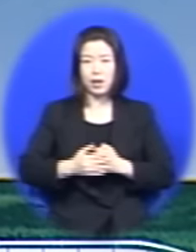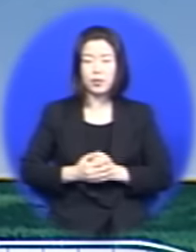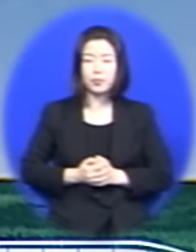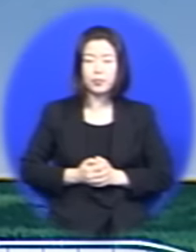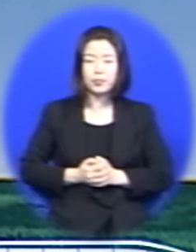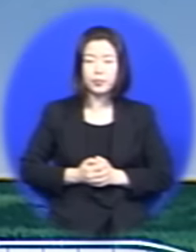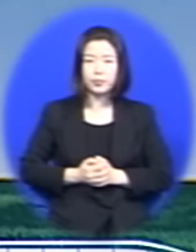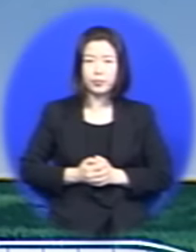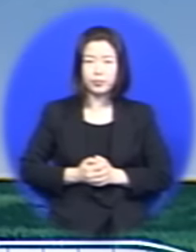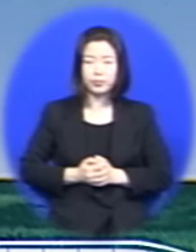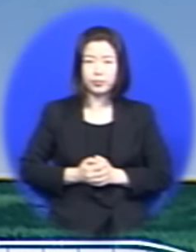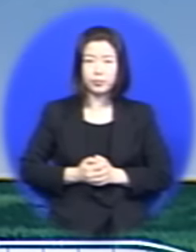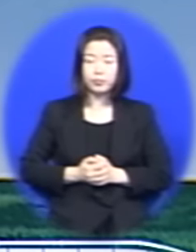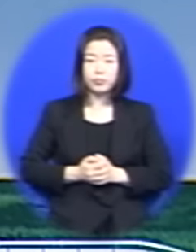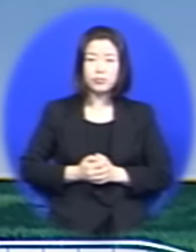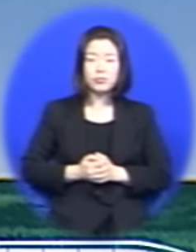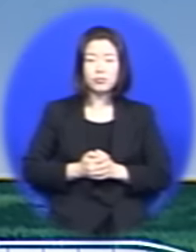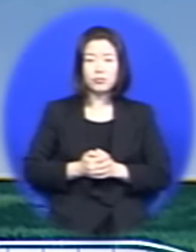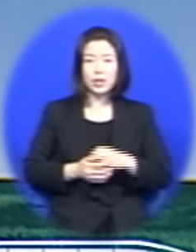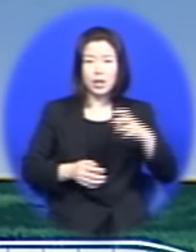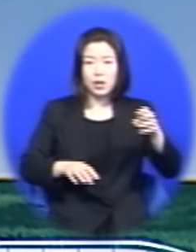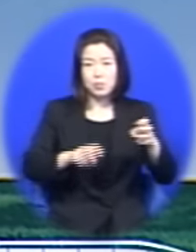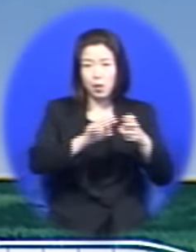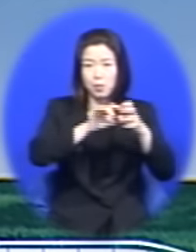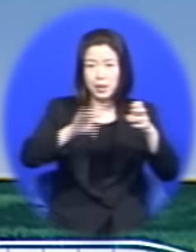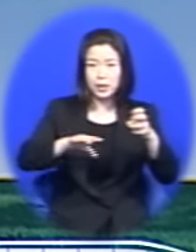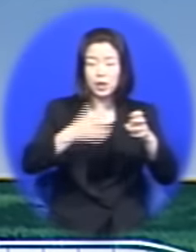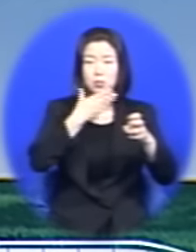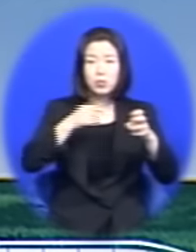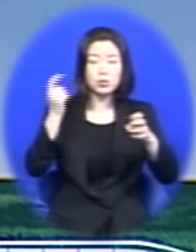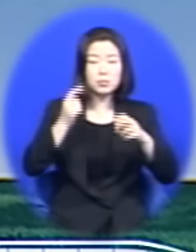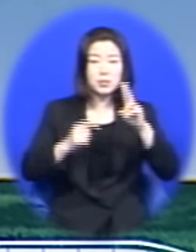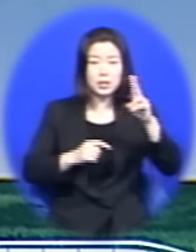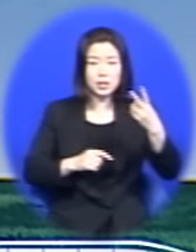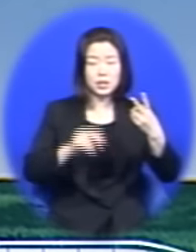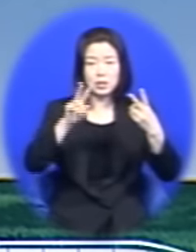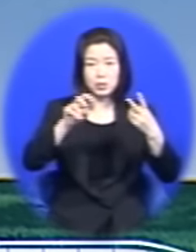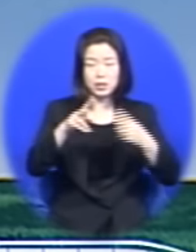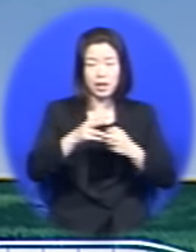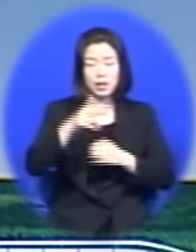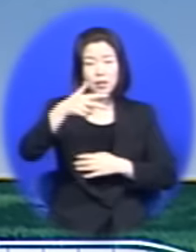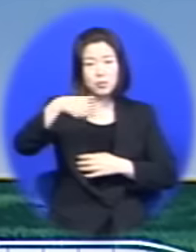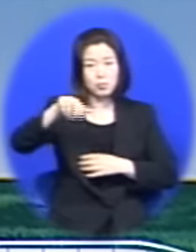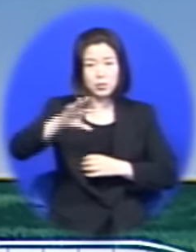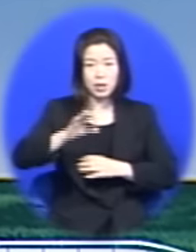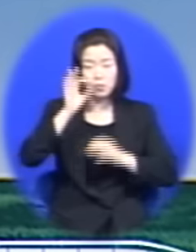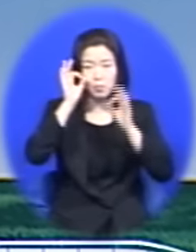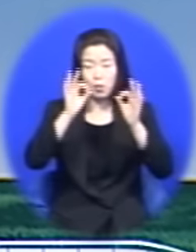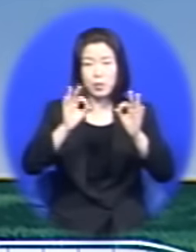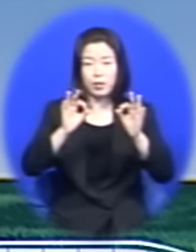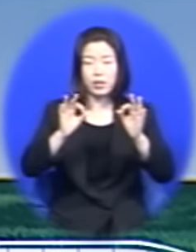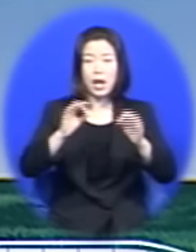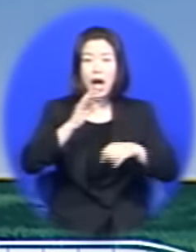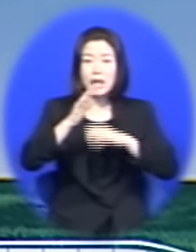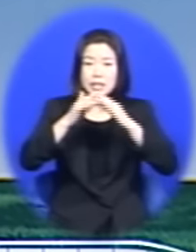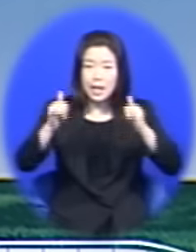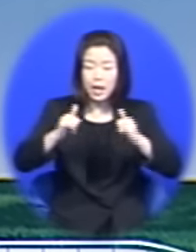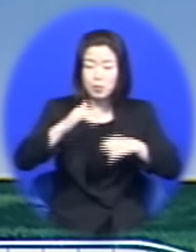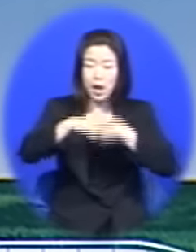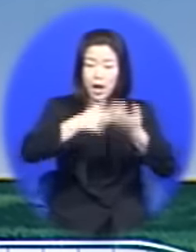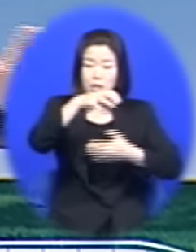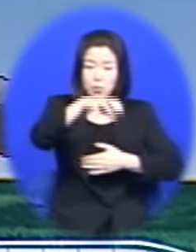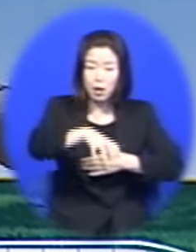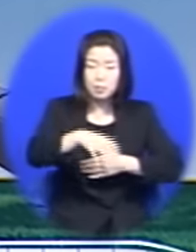마태복음 25장에 보면 사람들이 이제 하나님 앞에 가면